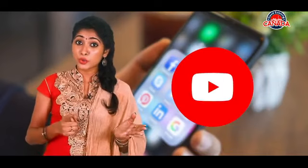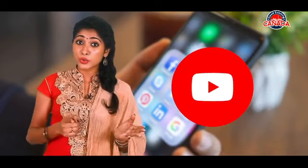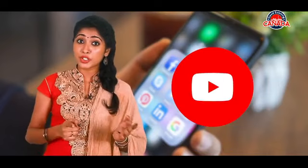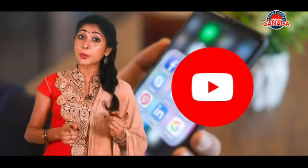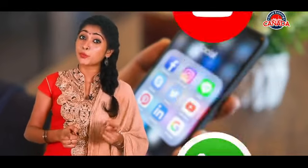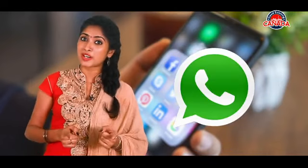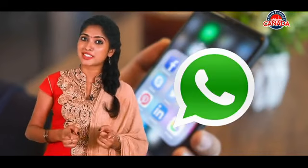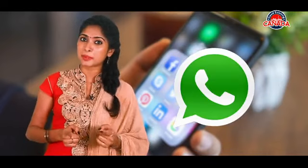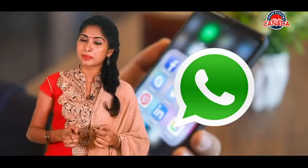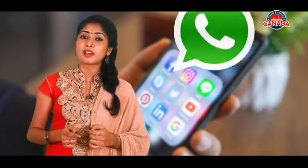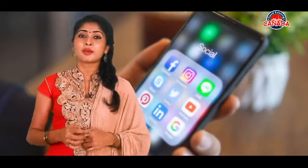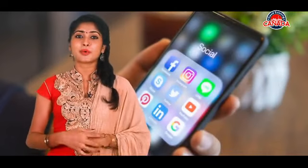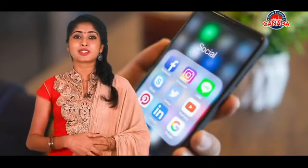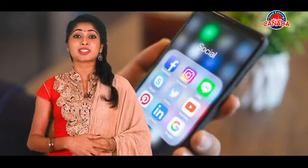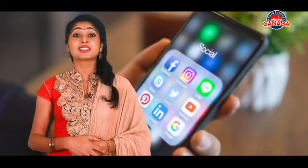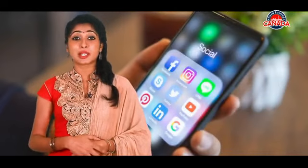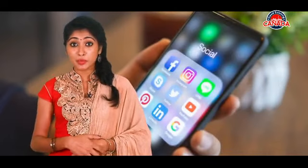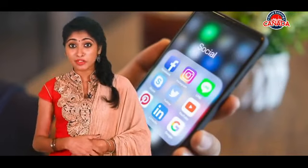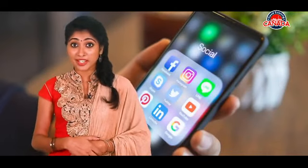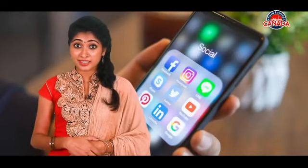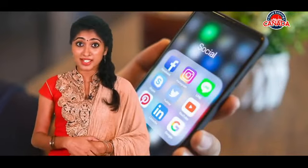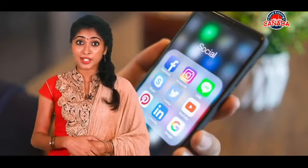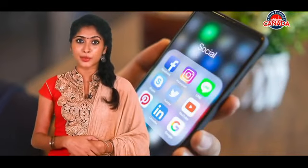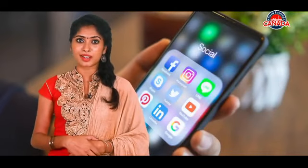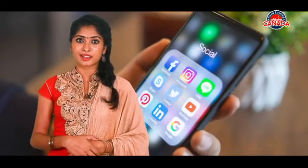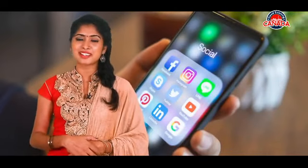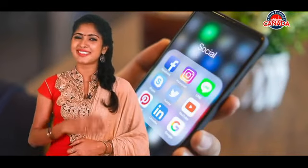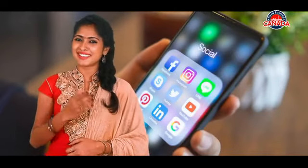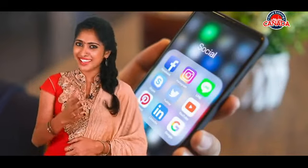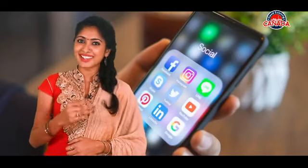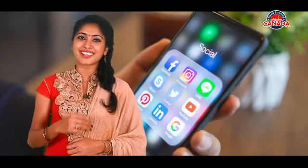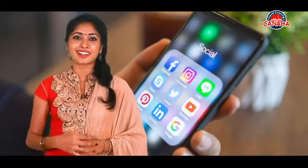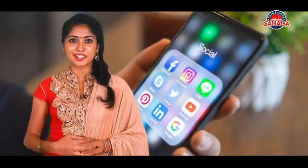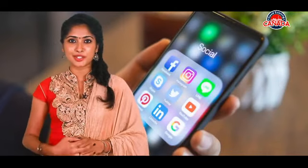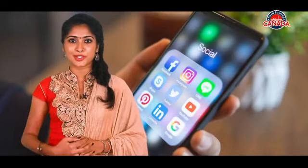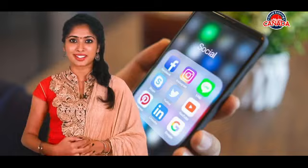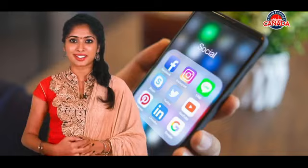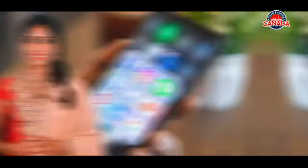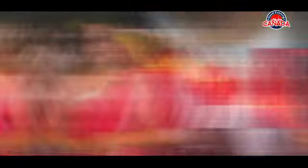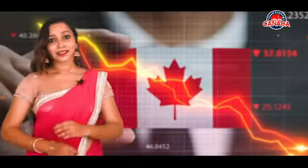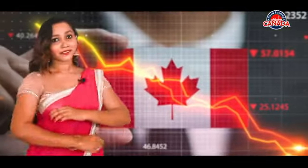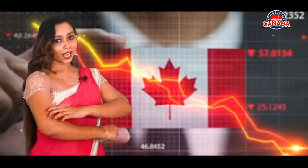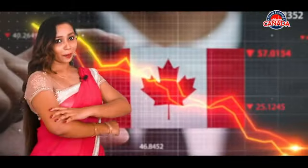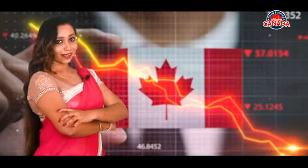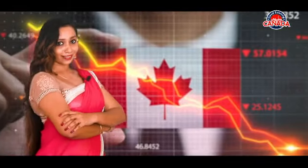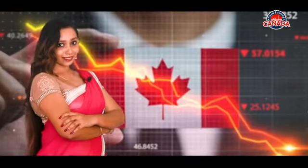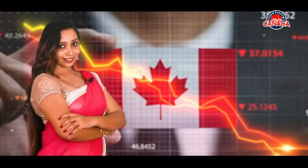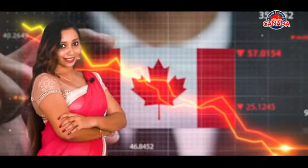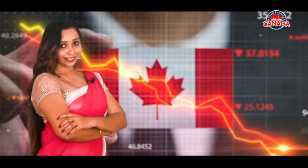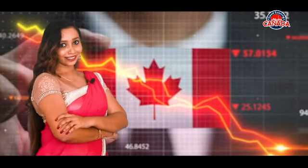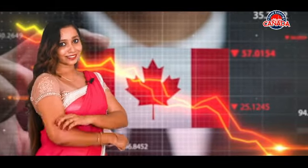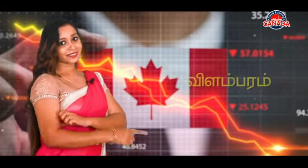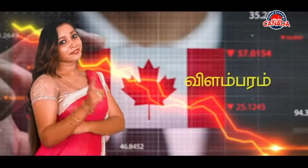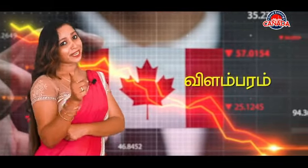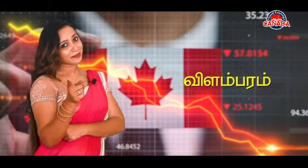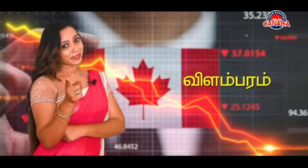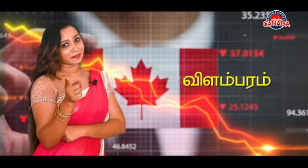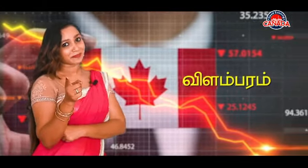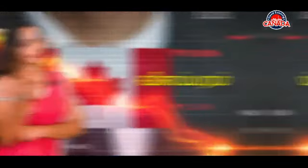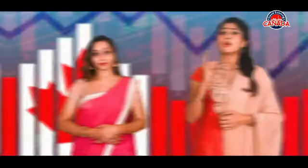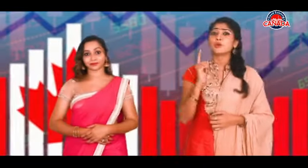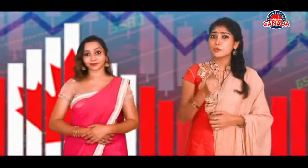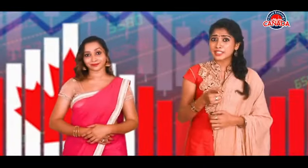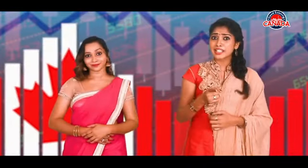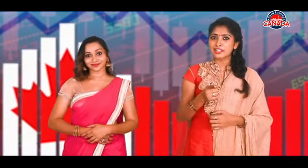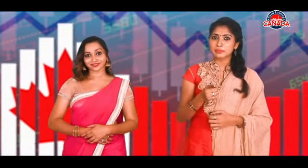ஃபேஸ்புக், யூடியூப், வாட்ஸ்அப் போன்ற சமூக வலைத்தளங்களோடாக நேரடியாக அறிந்து கொள்ளுங்கள். வியாபாரத்துக்கு அழகு